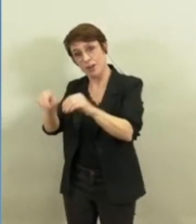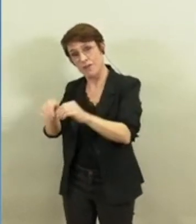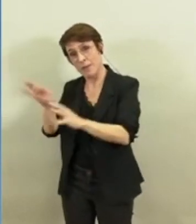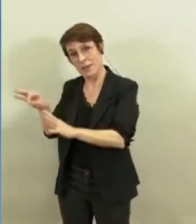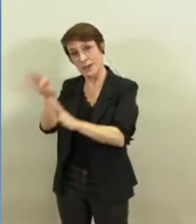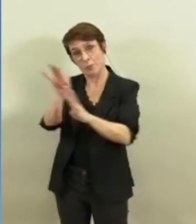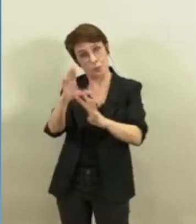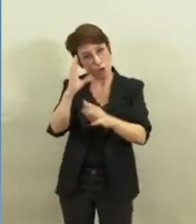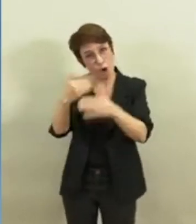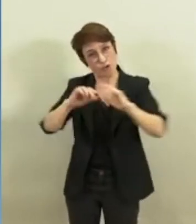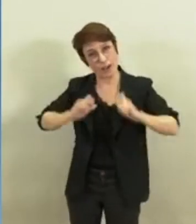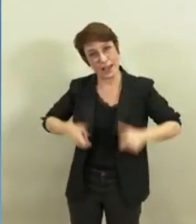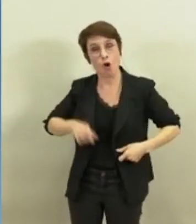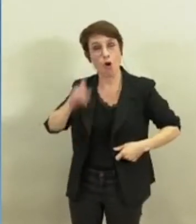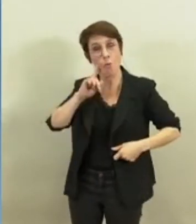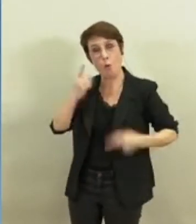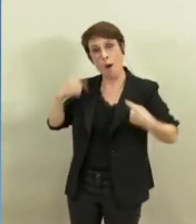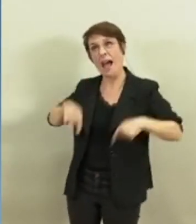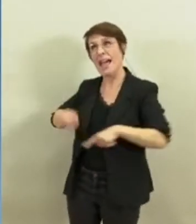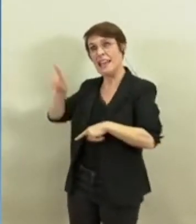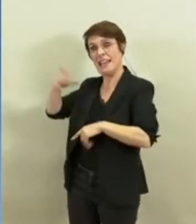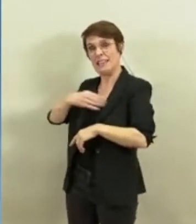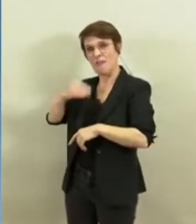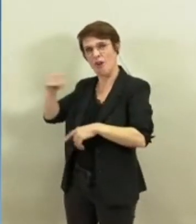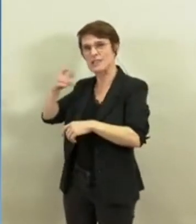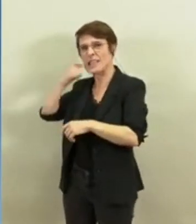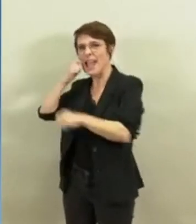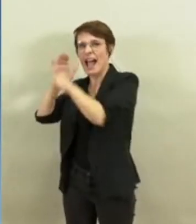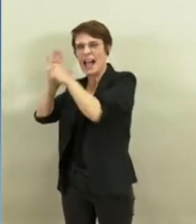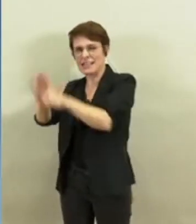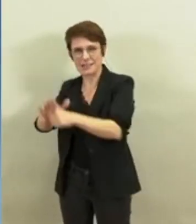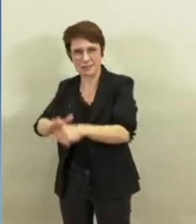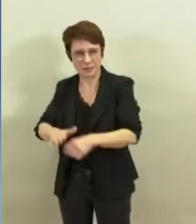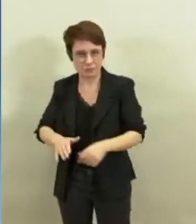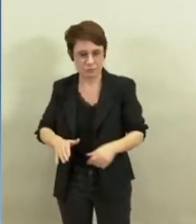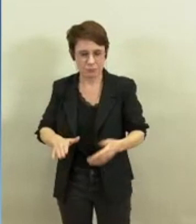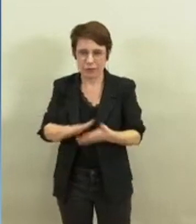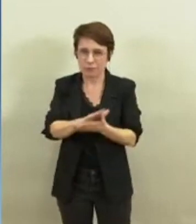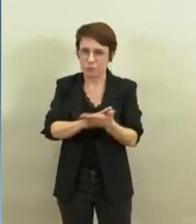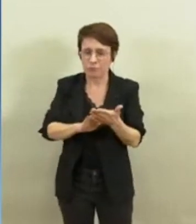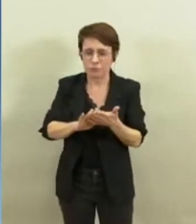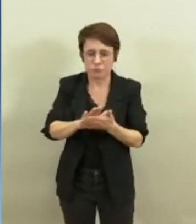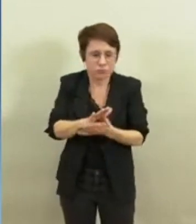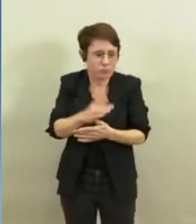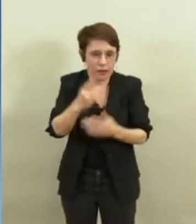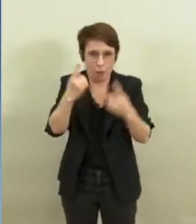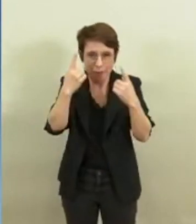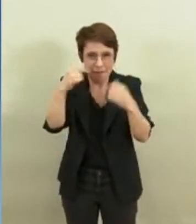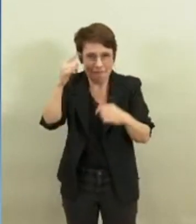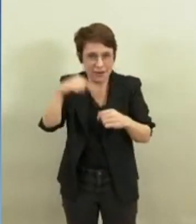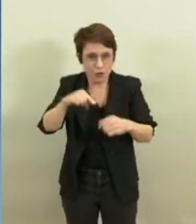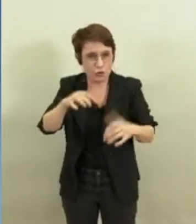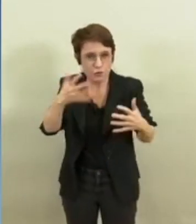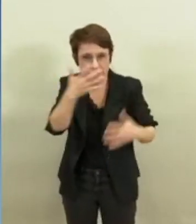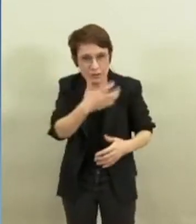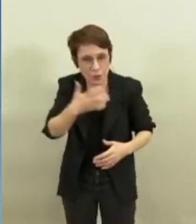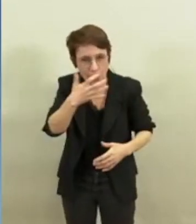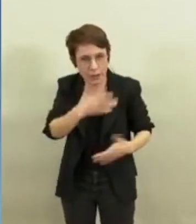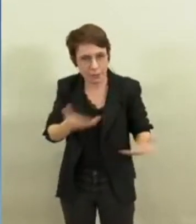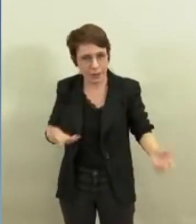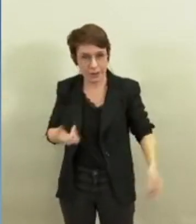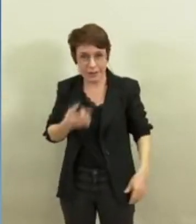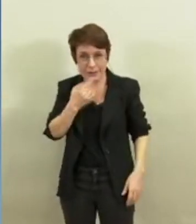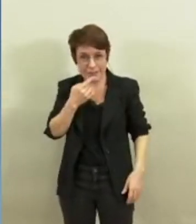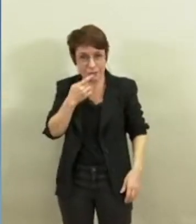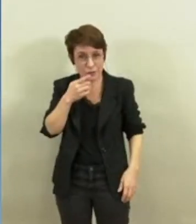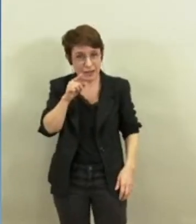raciste, c'est vraiment montrer que vous voulez faire des thèses racialistes, que c'est pour appuyer ces thèses-là que vous ne traitiez